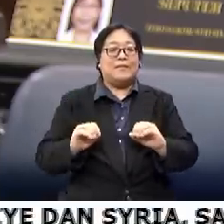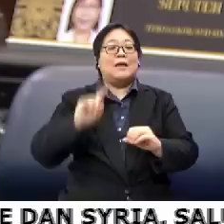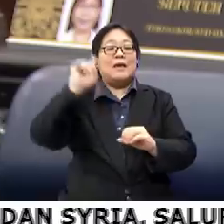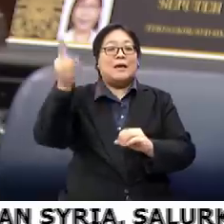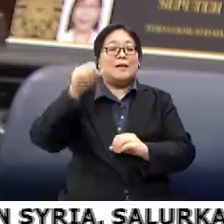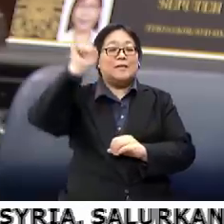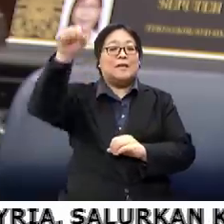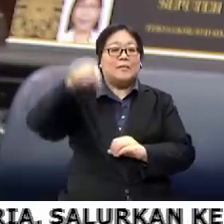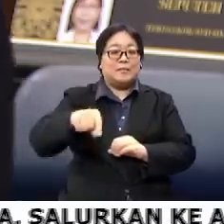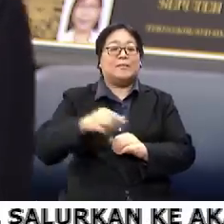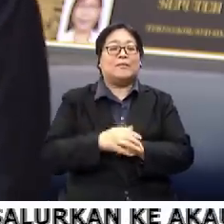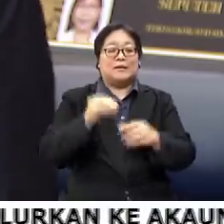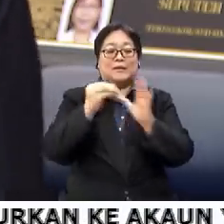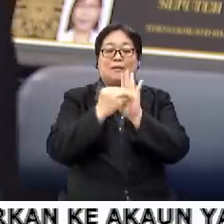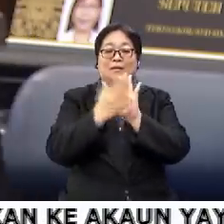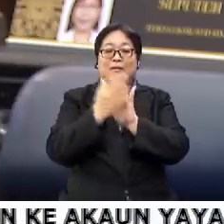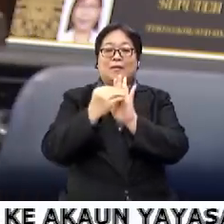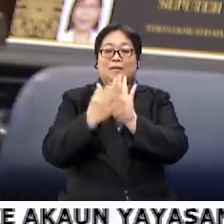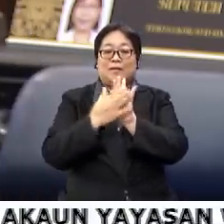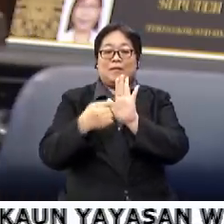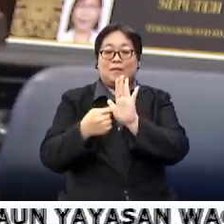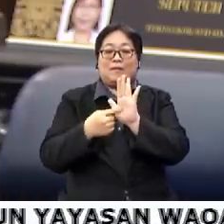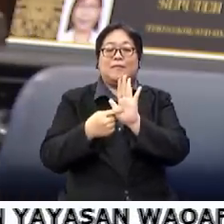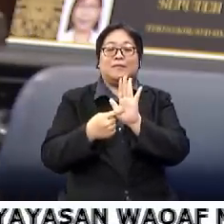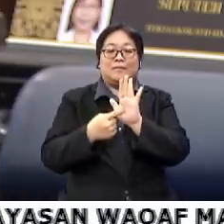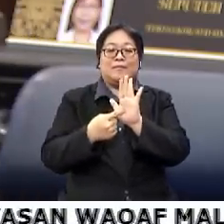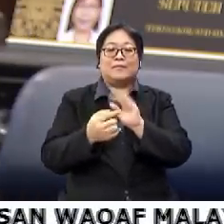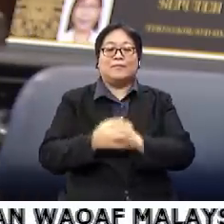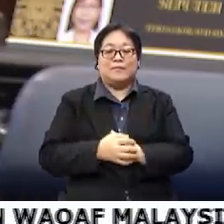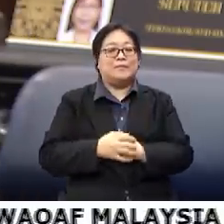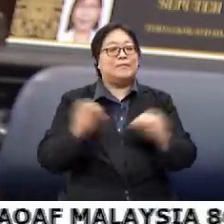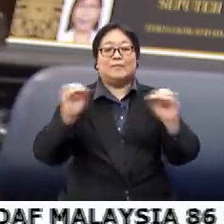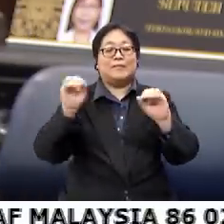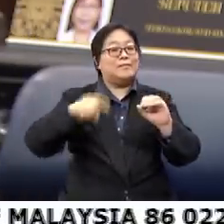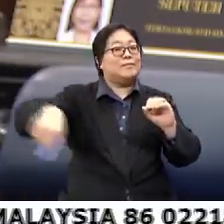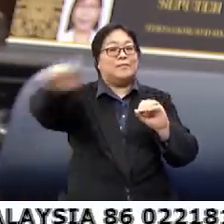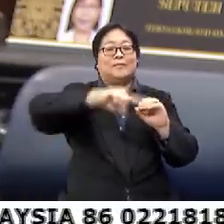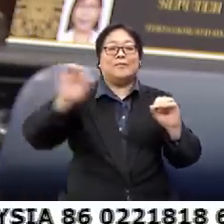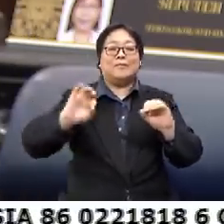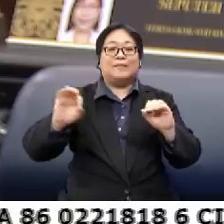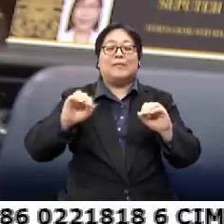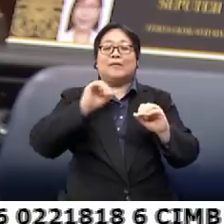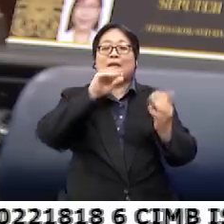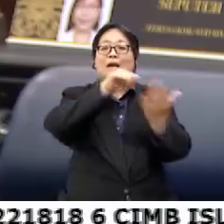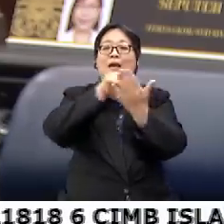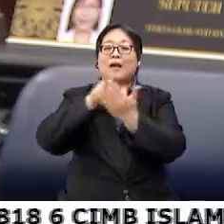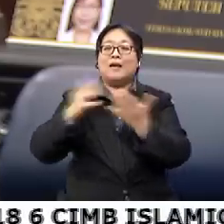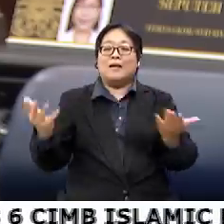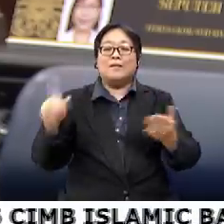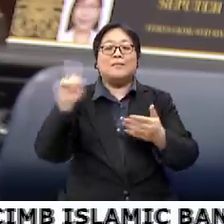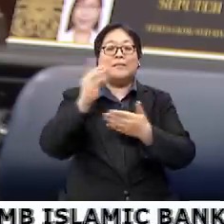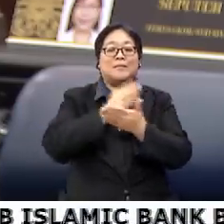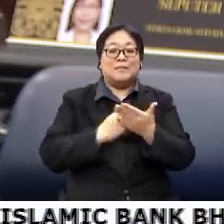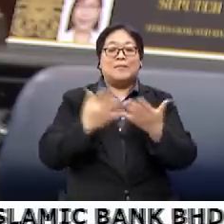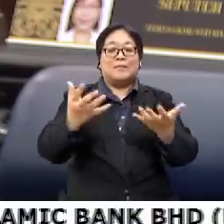Sabah saja. This constitution is only confined to the state. Wilayah Sabah tidak ada untuk menghalang mana pihak ya